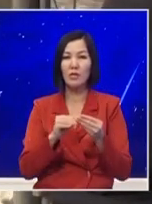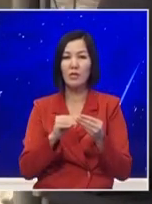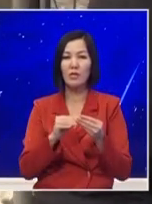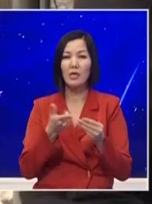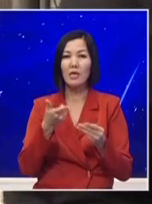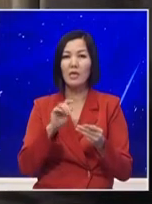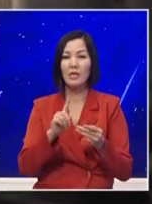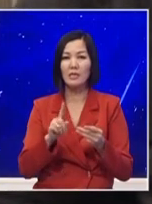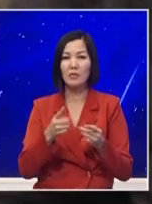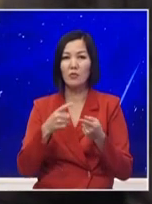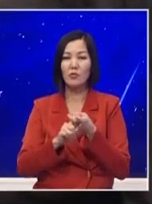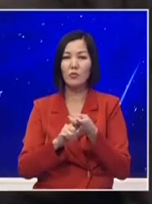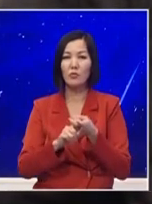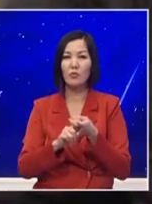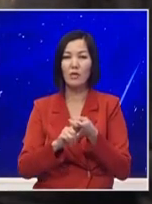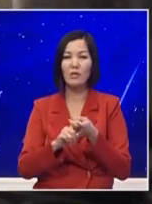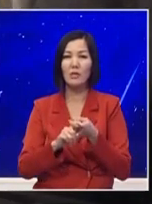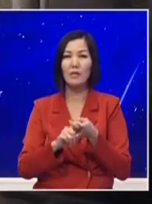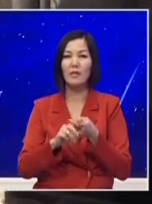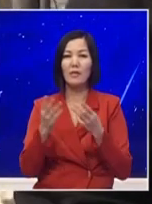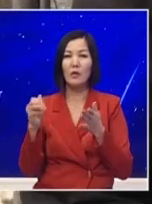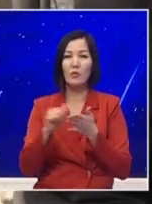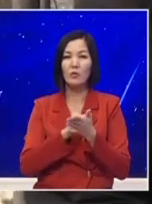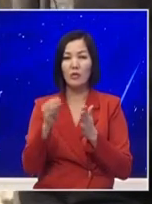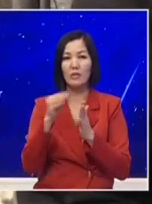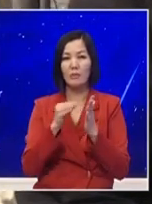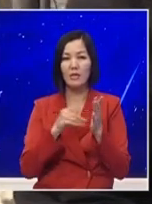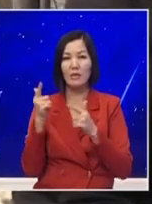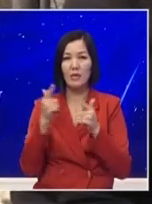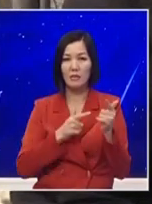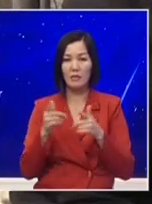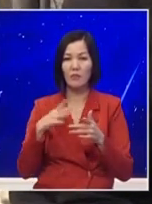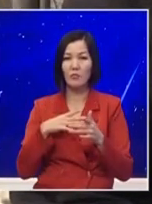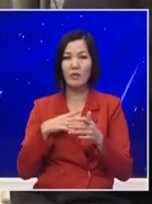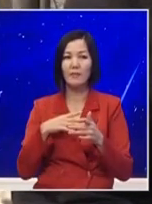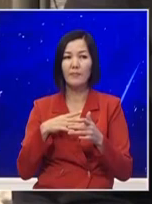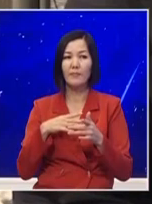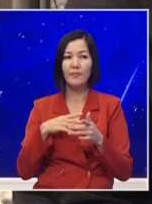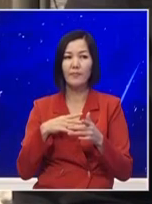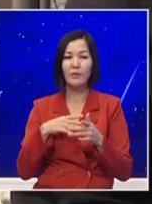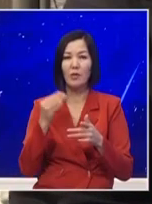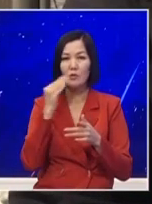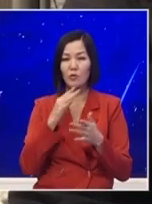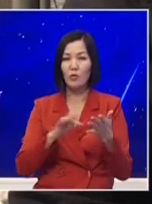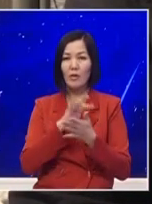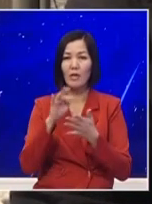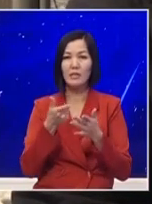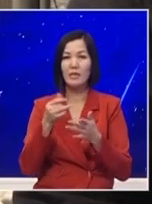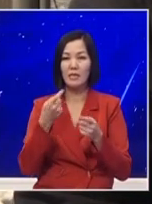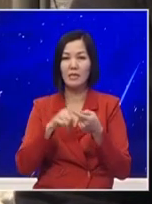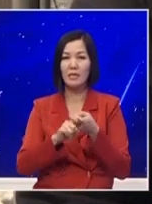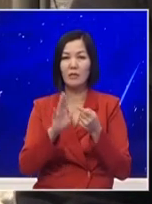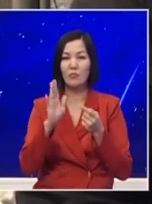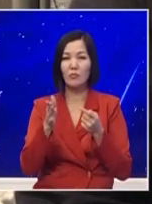жүйесі сметалық құжаттамалар әзірленуде. Егер де шығатын болатын болса, Үштөбе қаласында газ тарататын болса, бұл